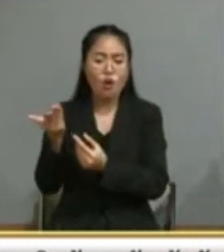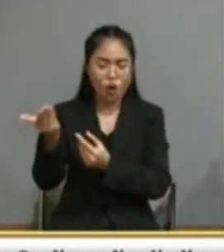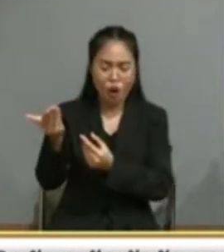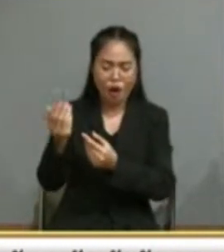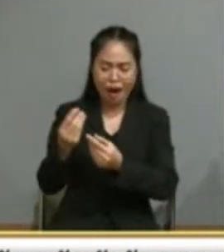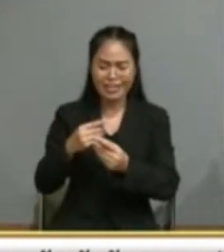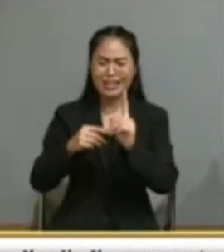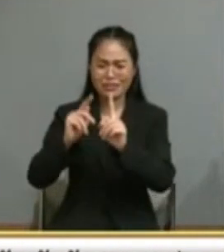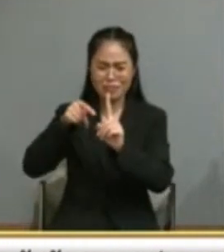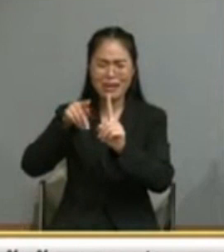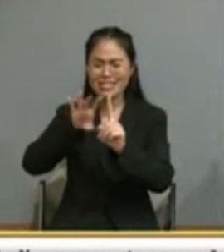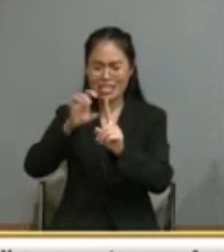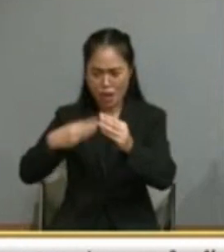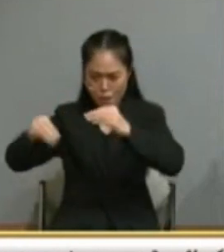000